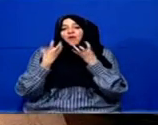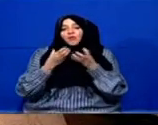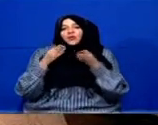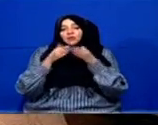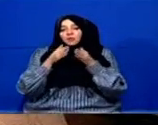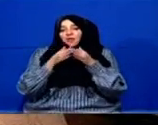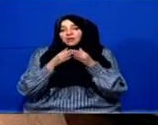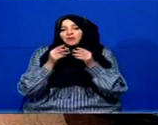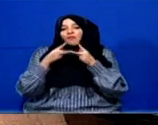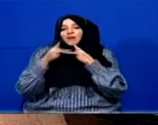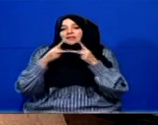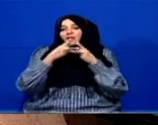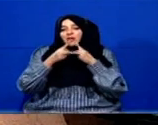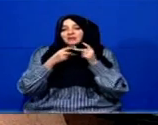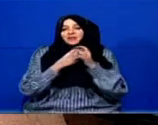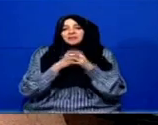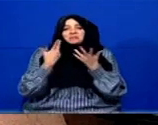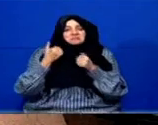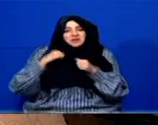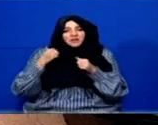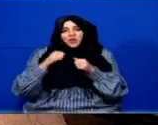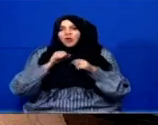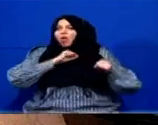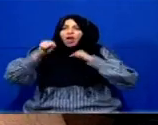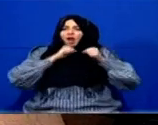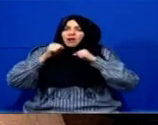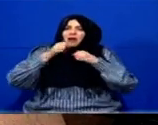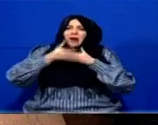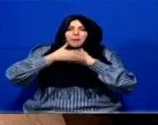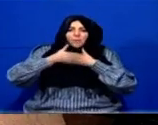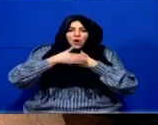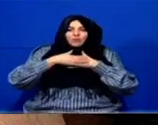عندي بعض الجيران صامته الباب